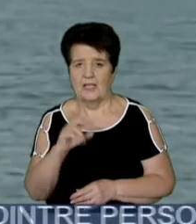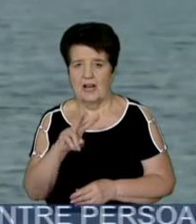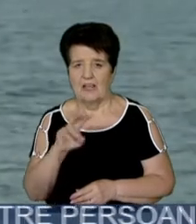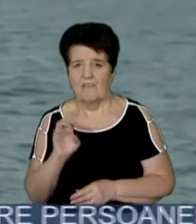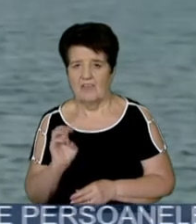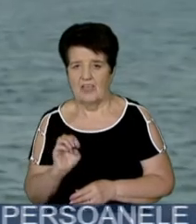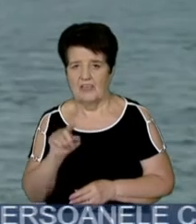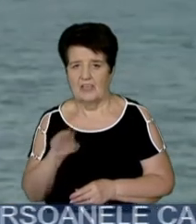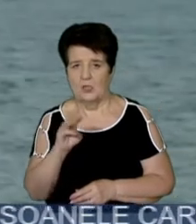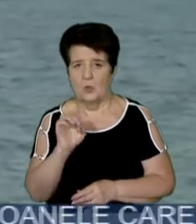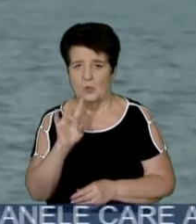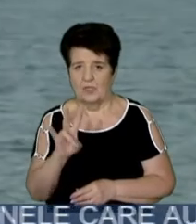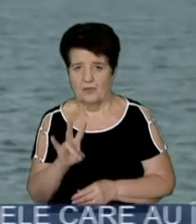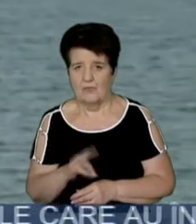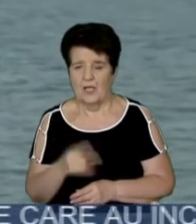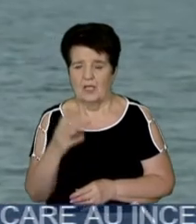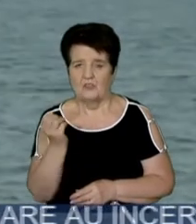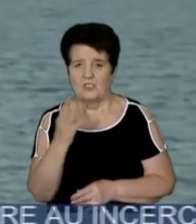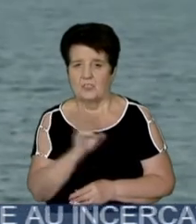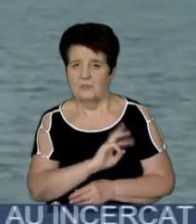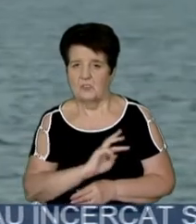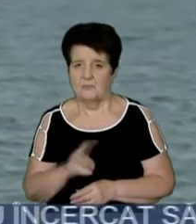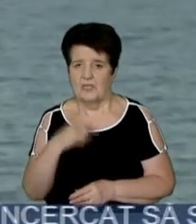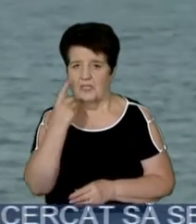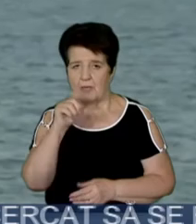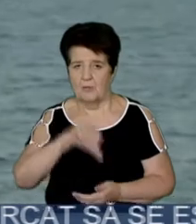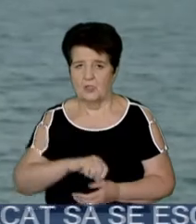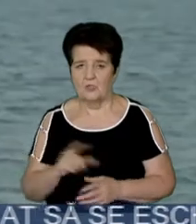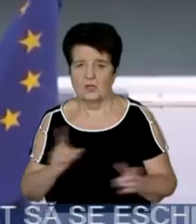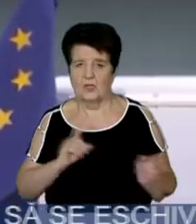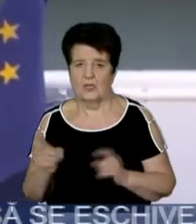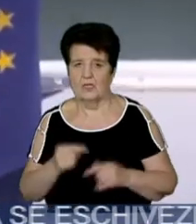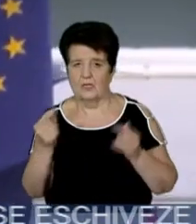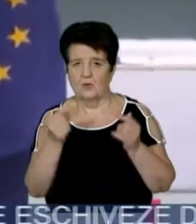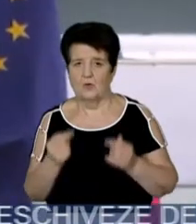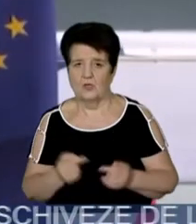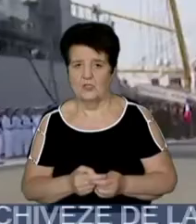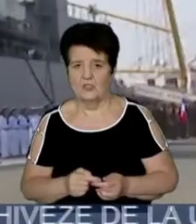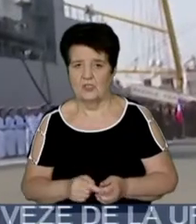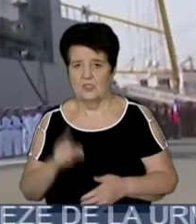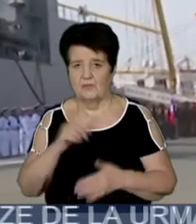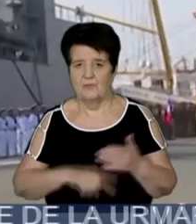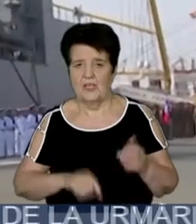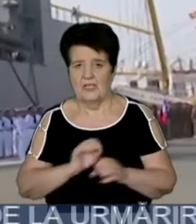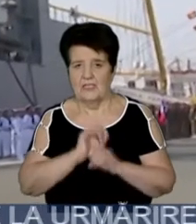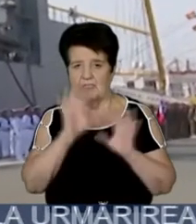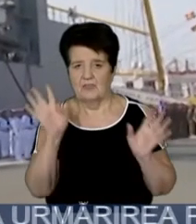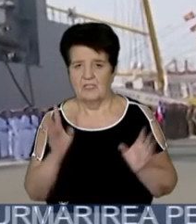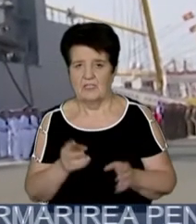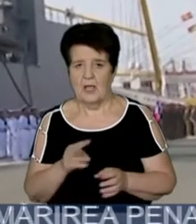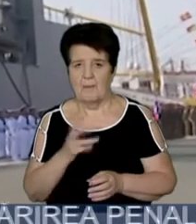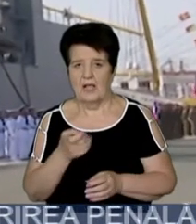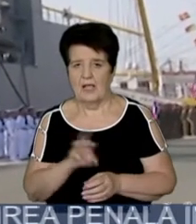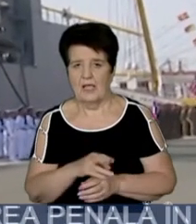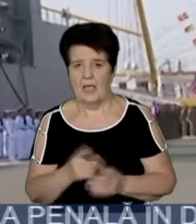Peste 15.000 de persoane au participat la ceremoniile organizate, care coincid cu sărbătoarea religioasă Sfânta Maria Mare